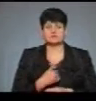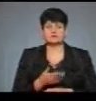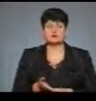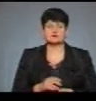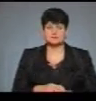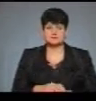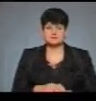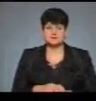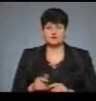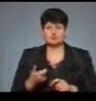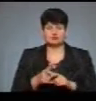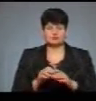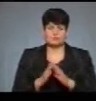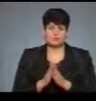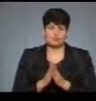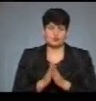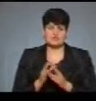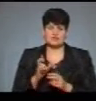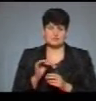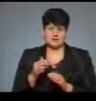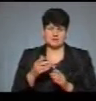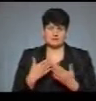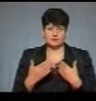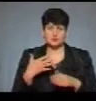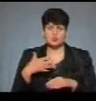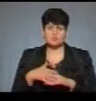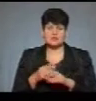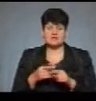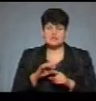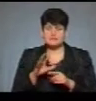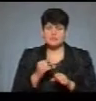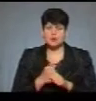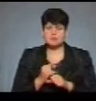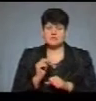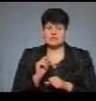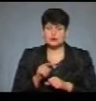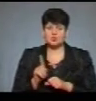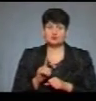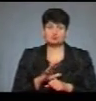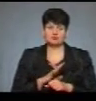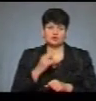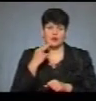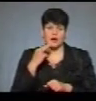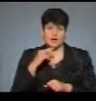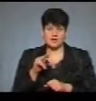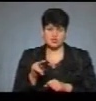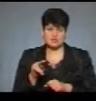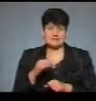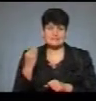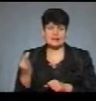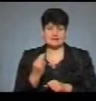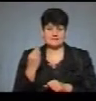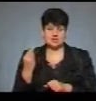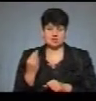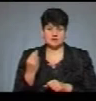дуже просив би ставитись з розумінням, всі ці речі робляться тільки для того, щоб було якомога краще, цікавіше